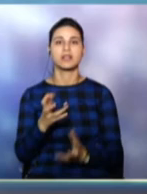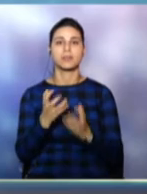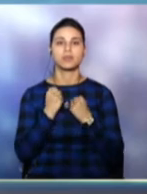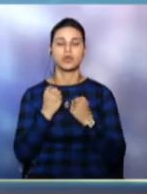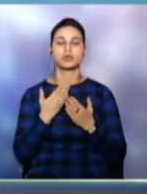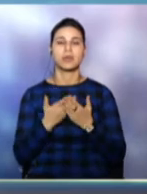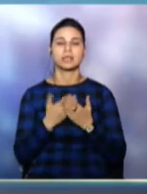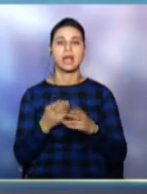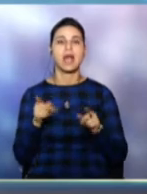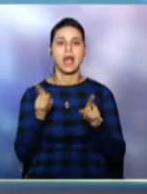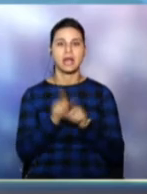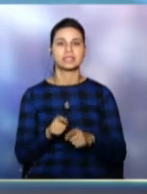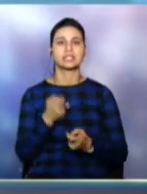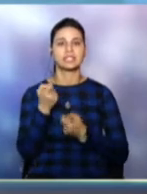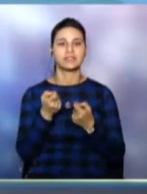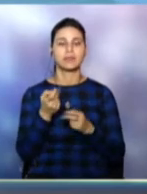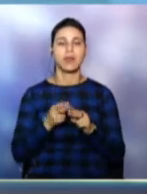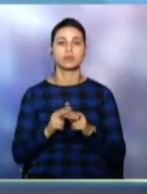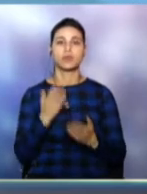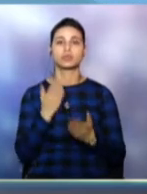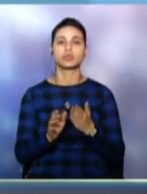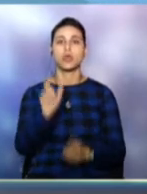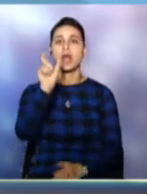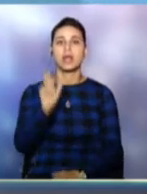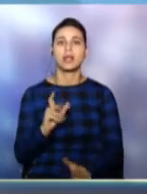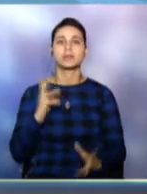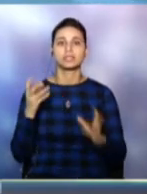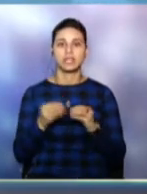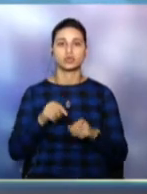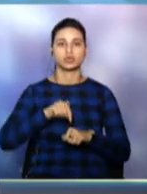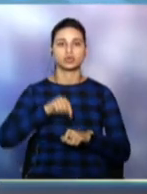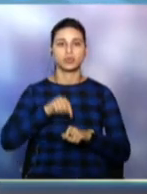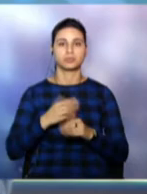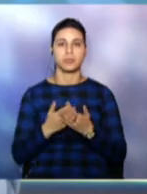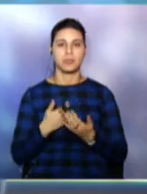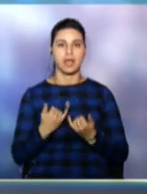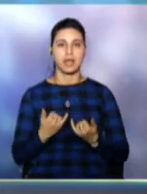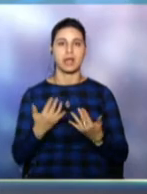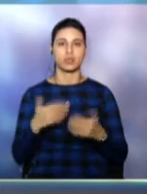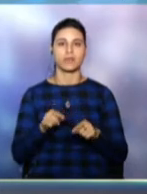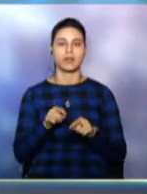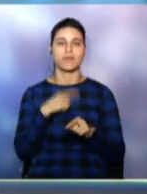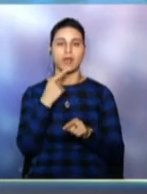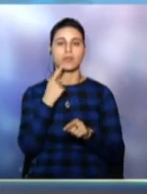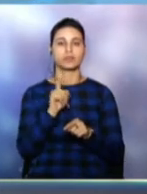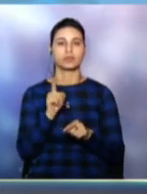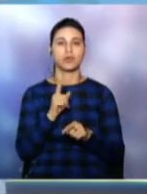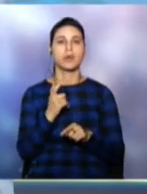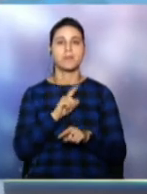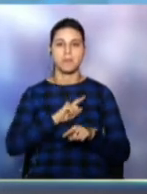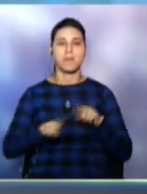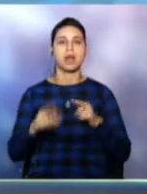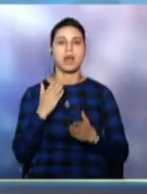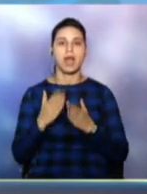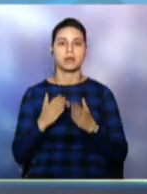თქვათ ასეთი ნივთიერება. ამიტომ თუ კი ადამიანი საერთოდ გრძნობს, ახლა ჩვენ უკვე იმ ზღვარზე ვდგევართ, რომ მალე ალბათ